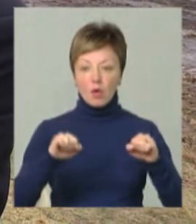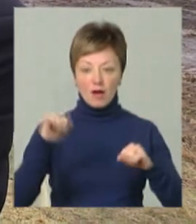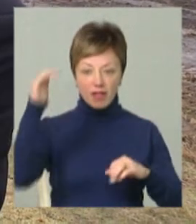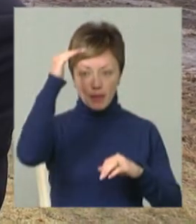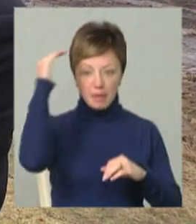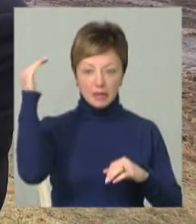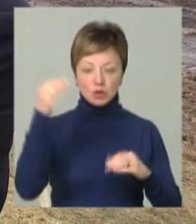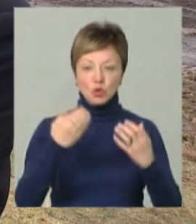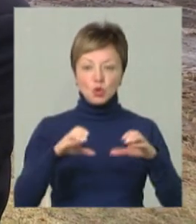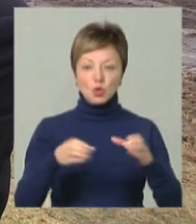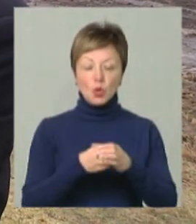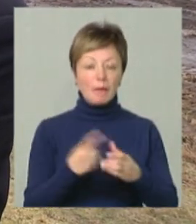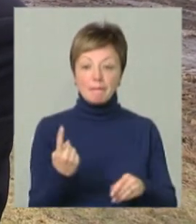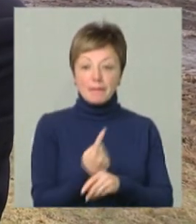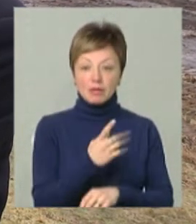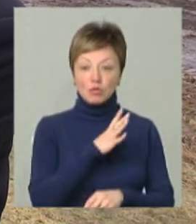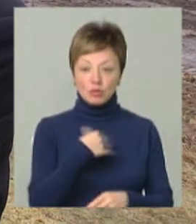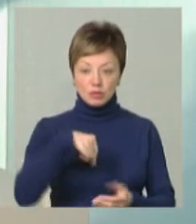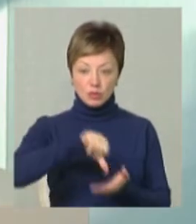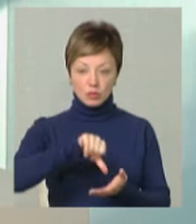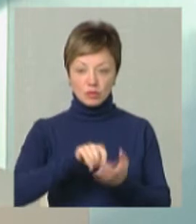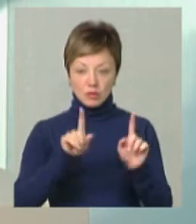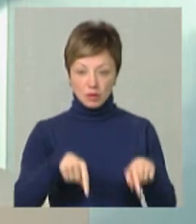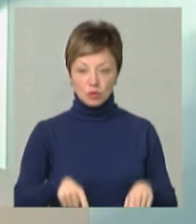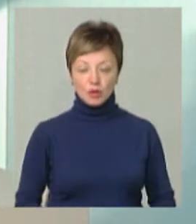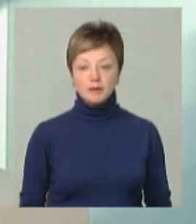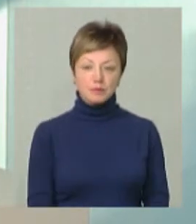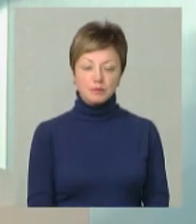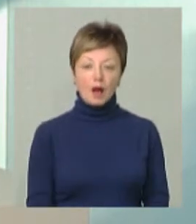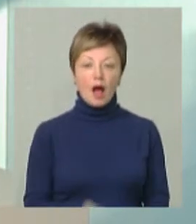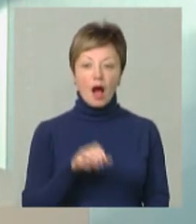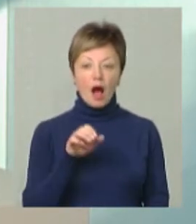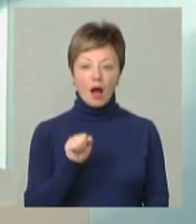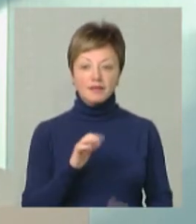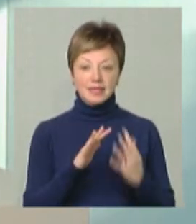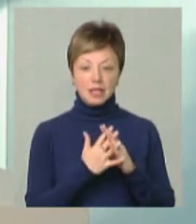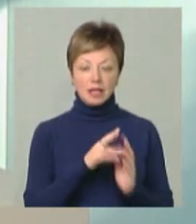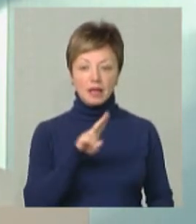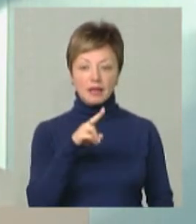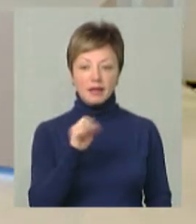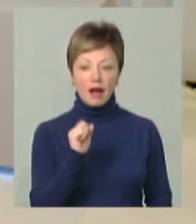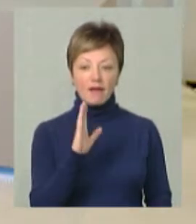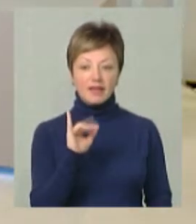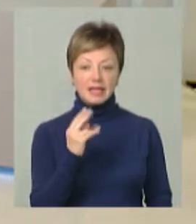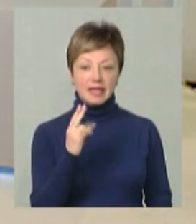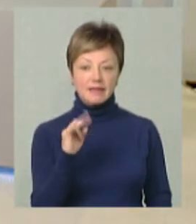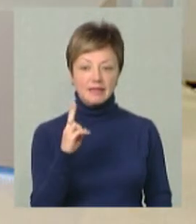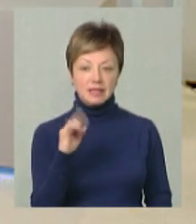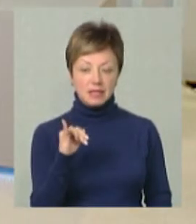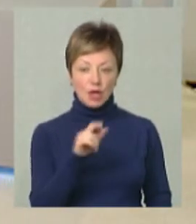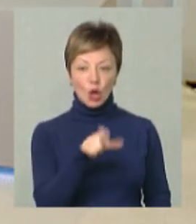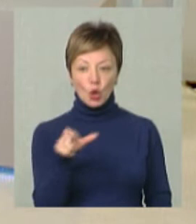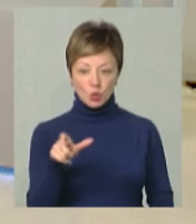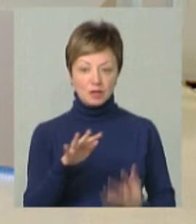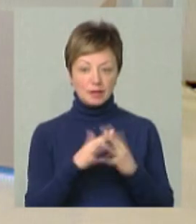був перший раз. Ми там також приймали участь. А у Давидківцях Хмельницької громади жителі села,